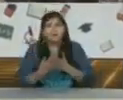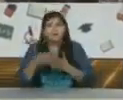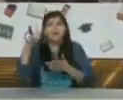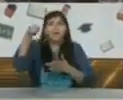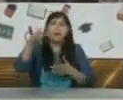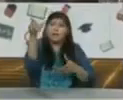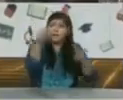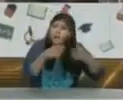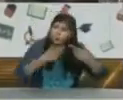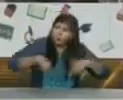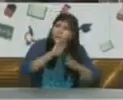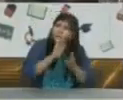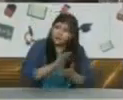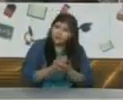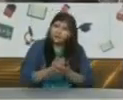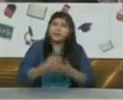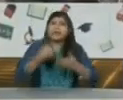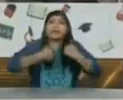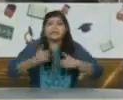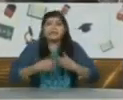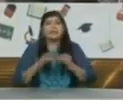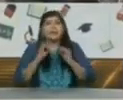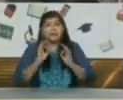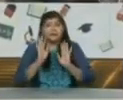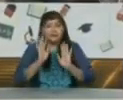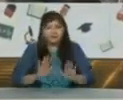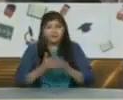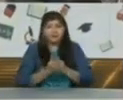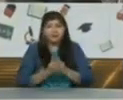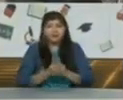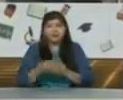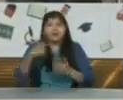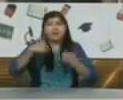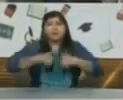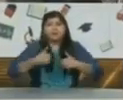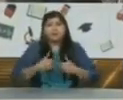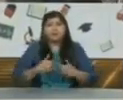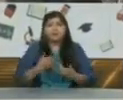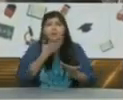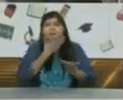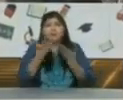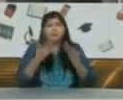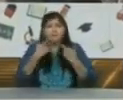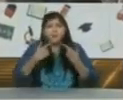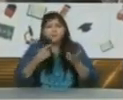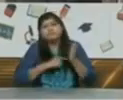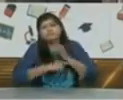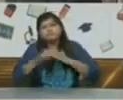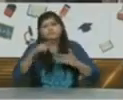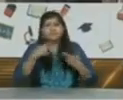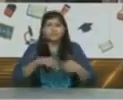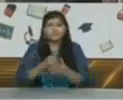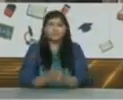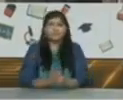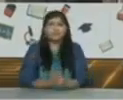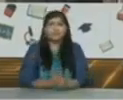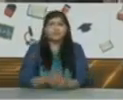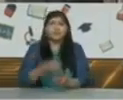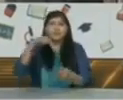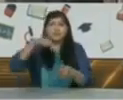परीक्षा है, तो फिर अच्छा ही है कि हम परीक्षा पे चर्चा कंटिन्यू करेंगे